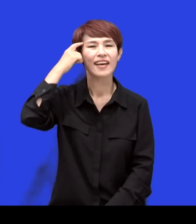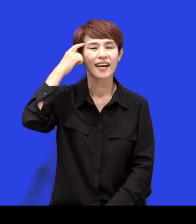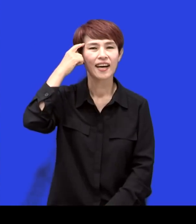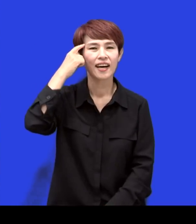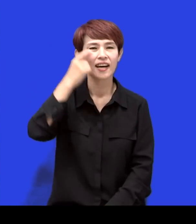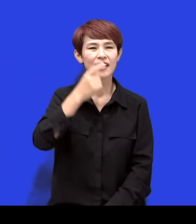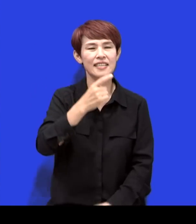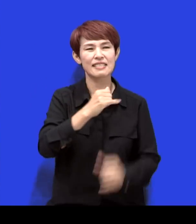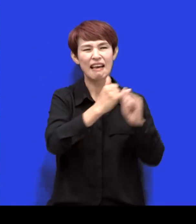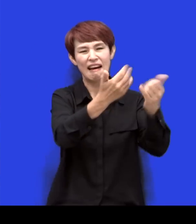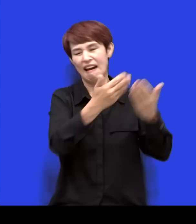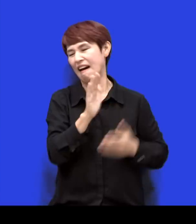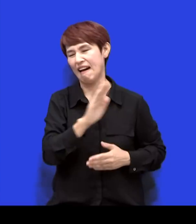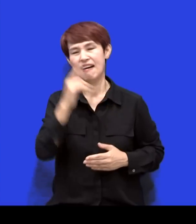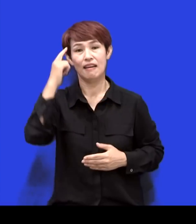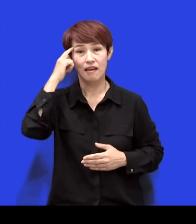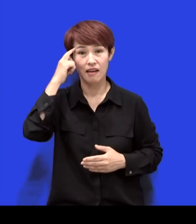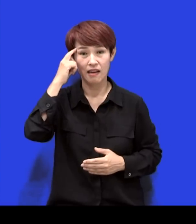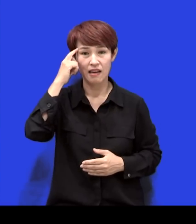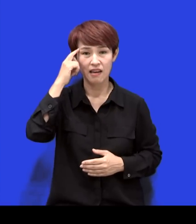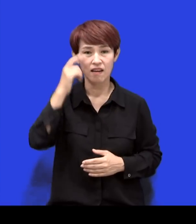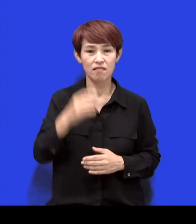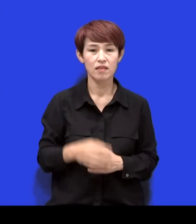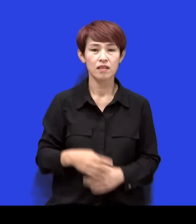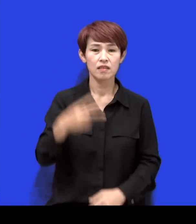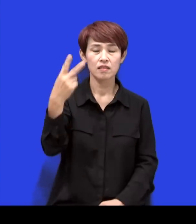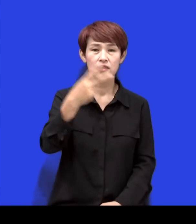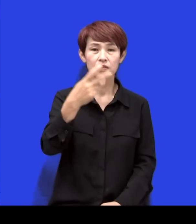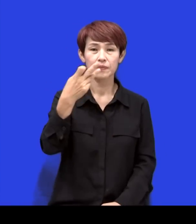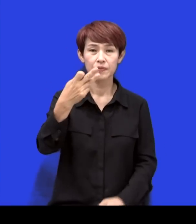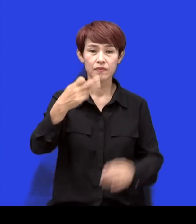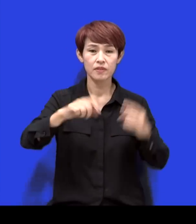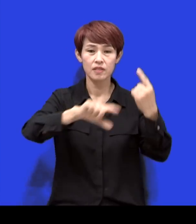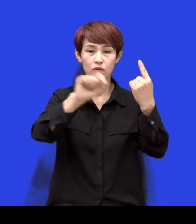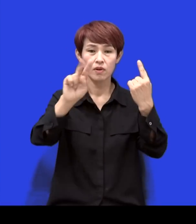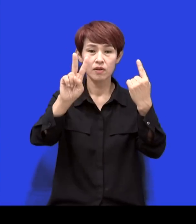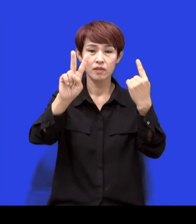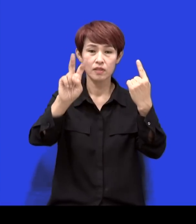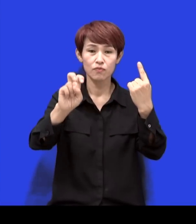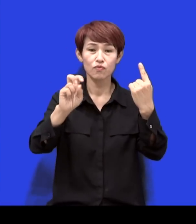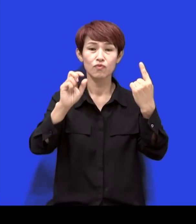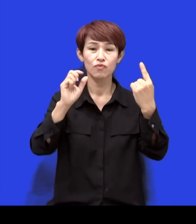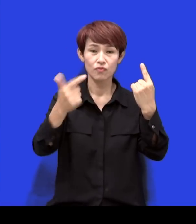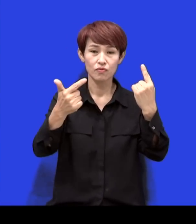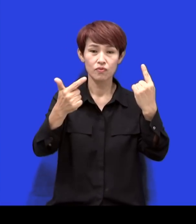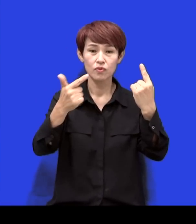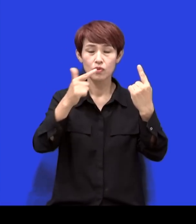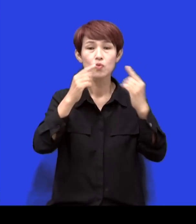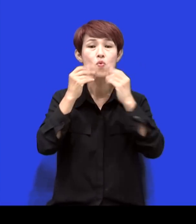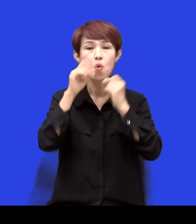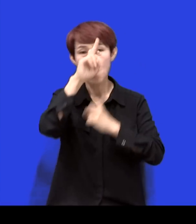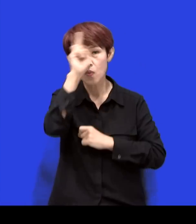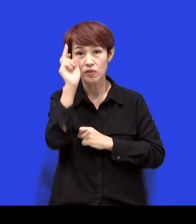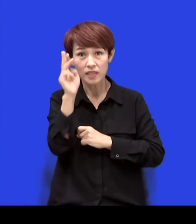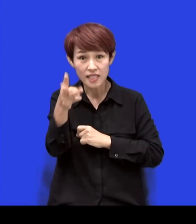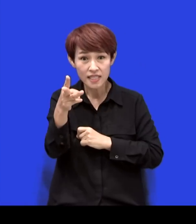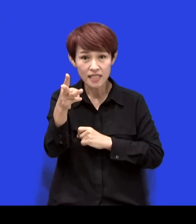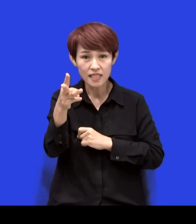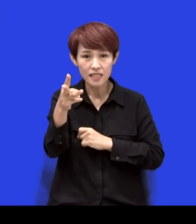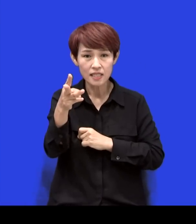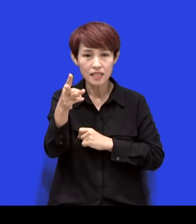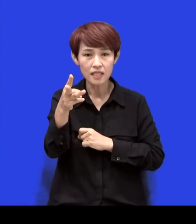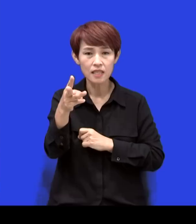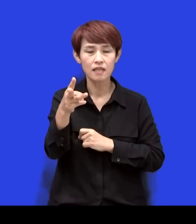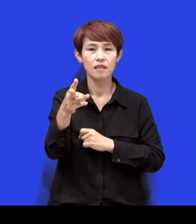받으려고 그랬어요. 예. 그런데 2013년 1월 26일 토요일 오후 3시에 02번으로